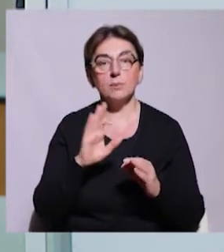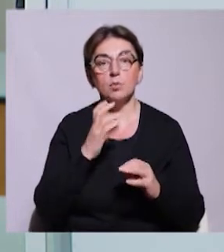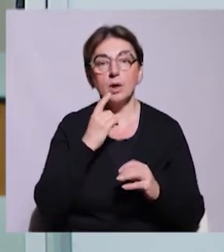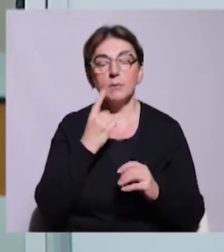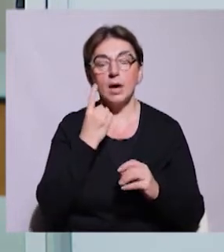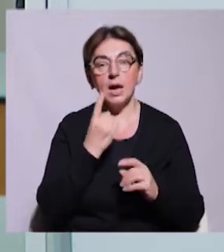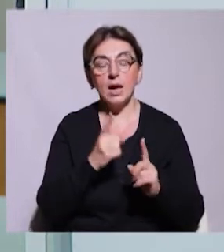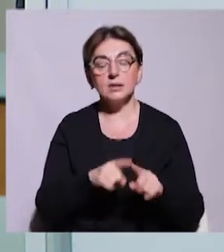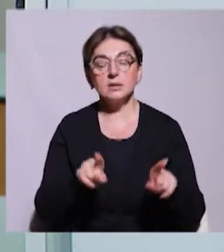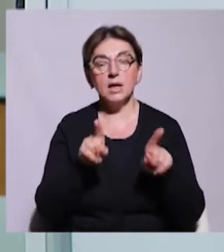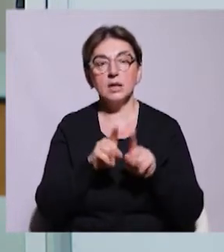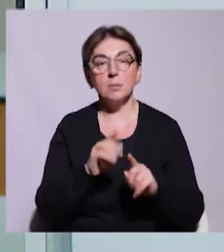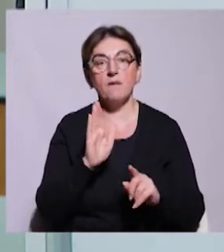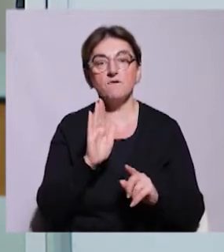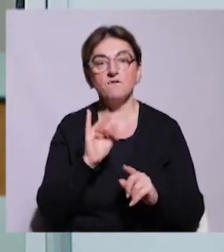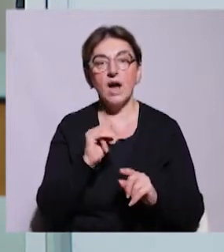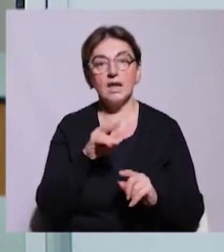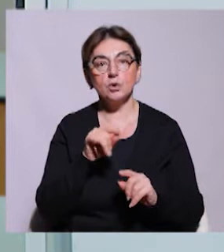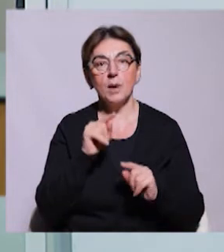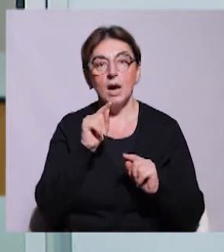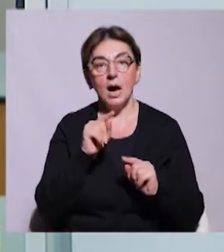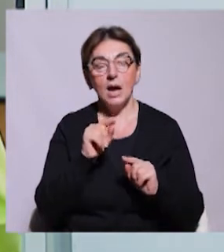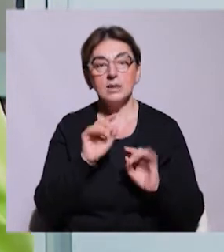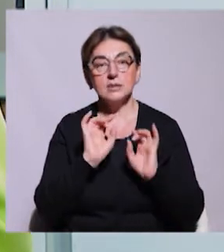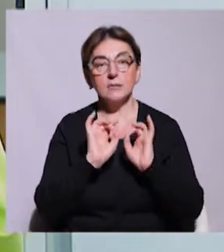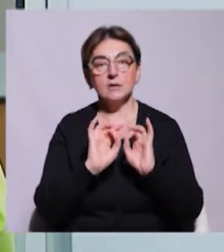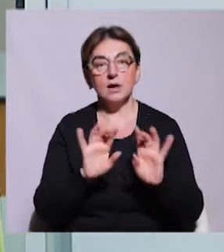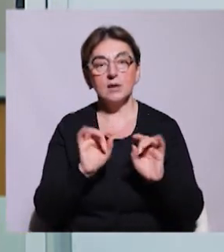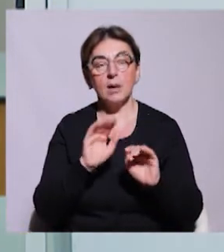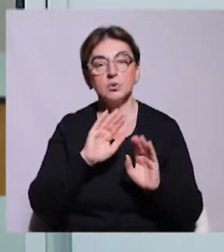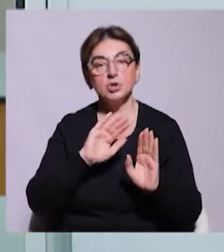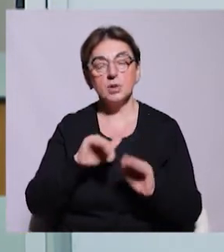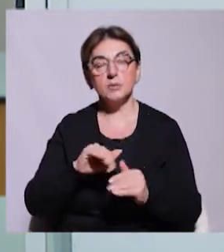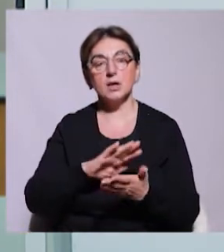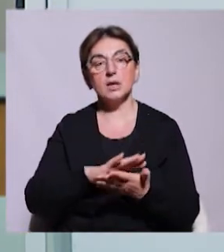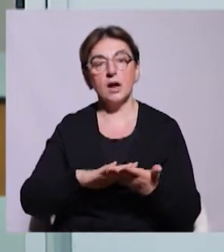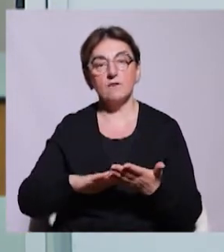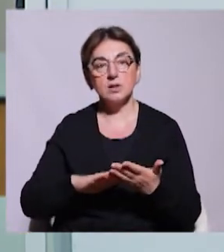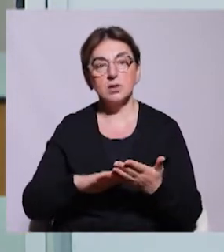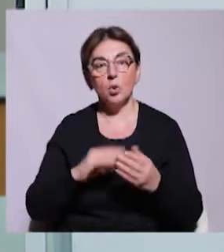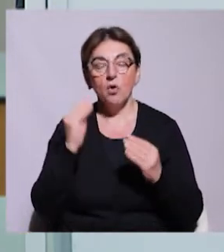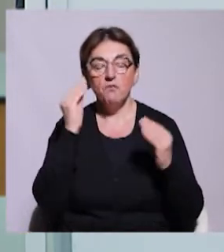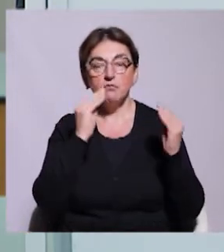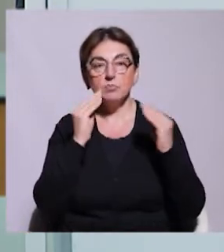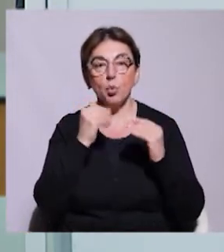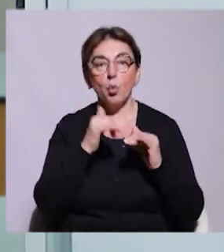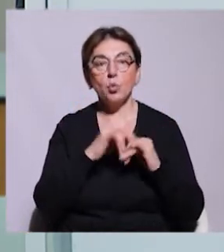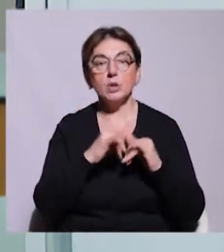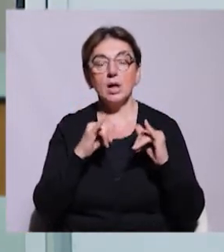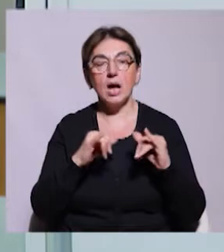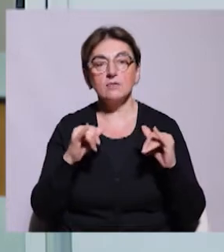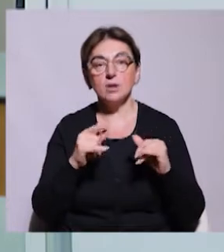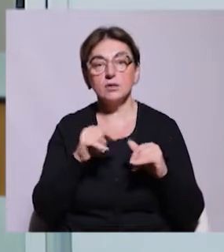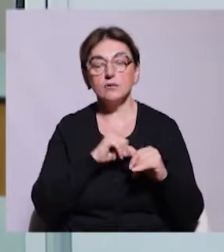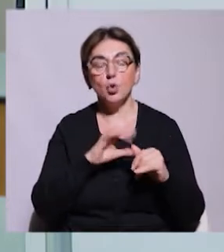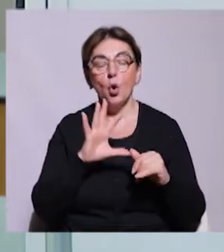კონკრეტული ელემენტი ავლენს ერთი და იგივე ვალენტობას. მოდით ეს საკითხი განვიხილოთ და ამის შემდეგ გავაგრძელოთ მსჯელობა, თუ როგორ უნდა